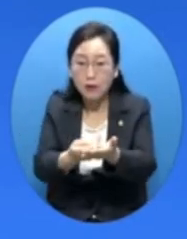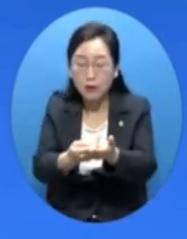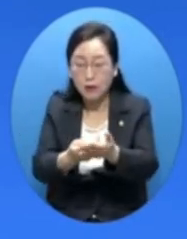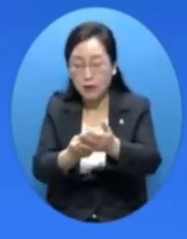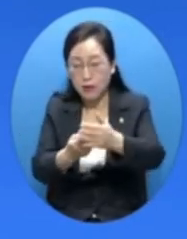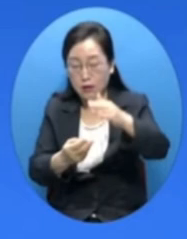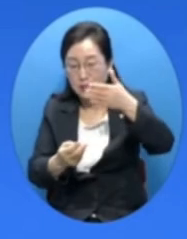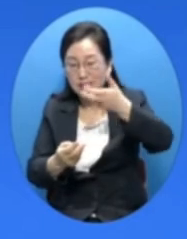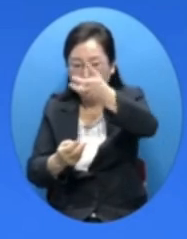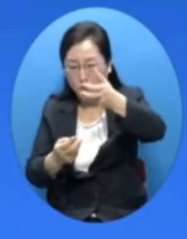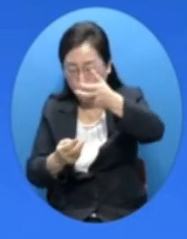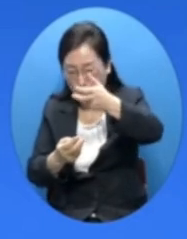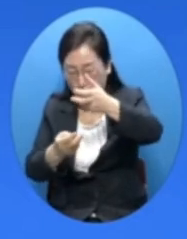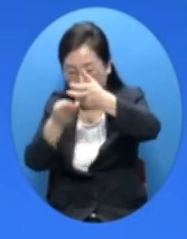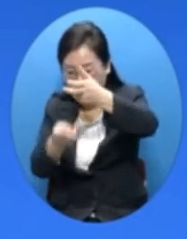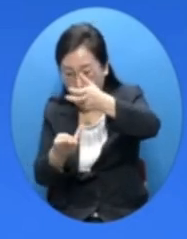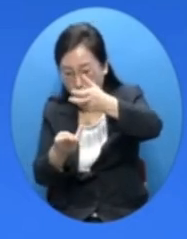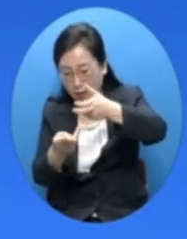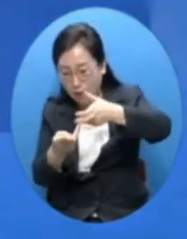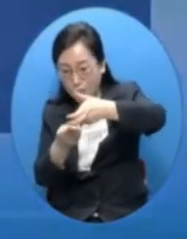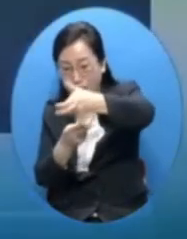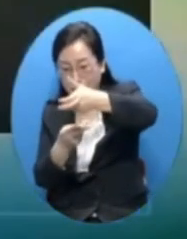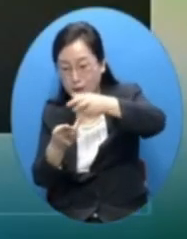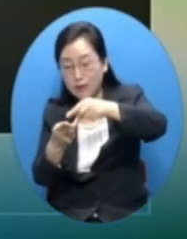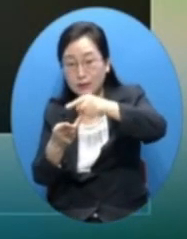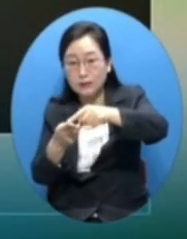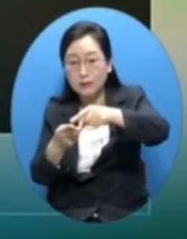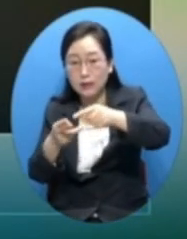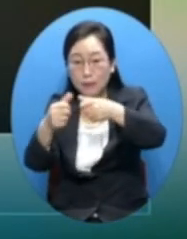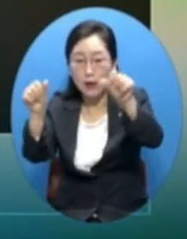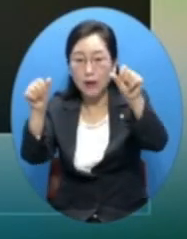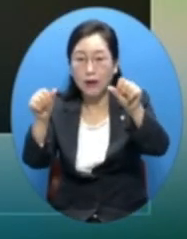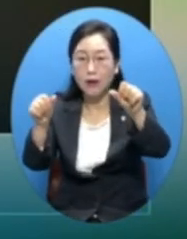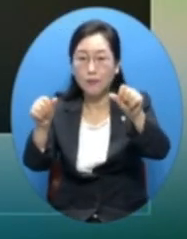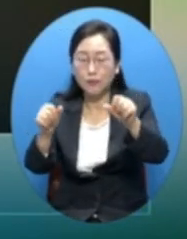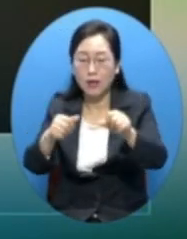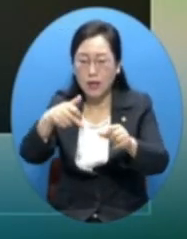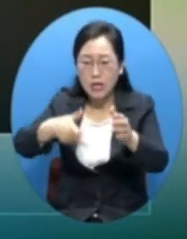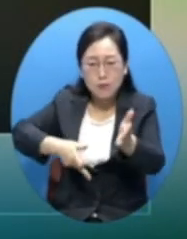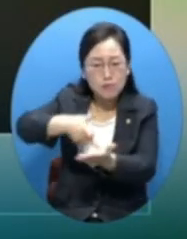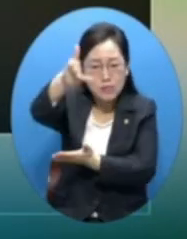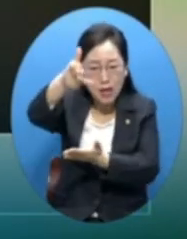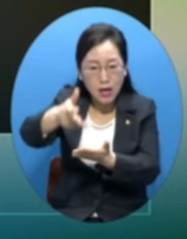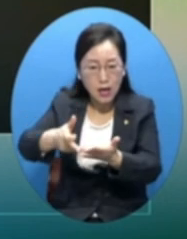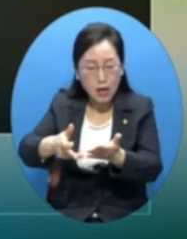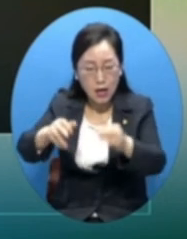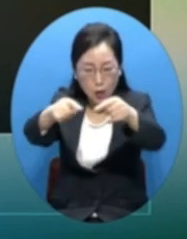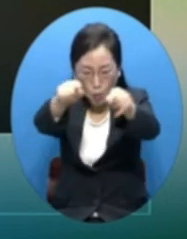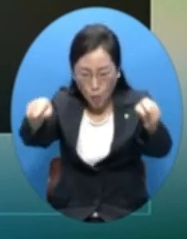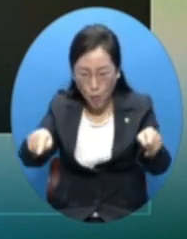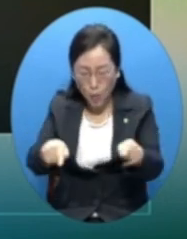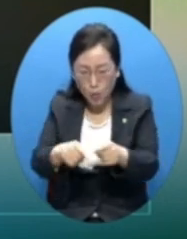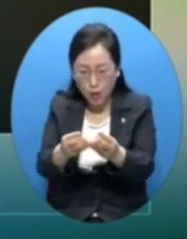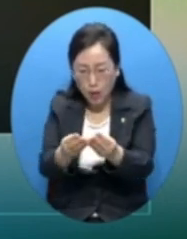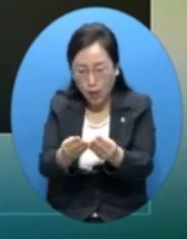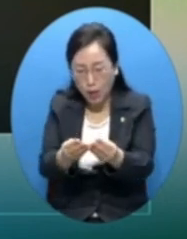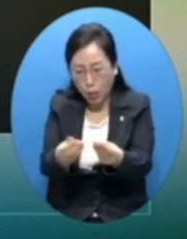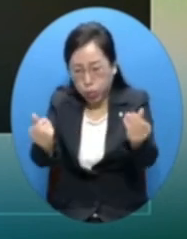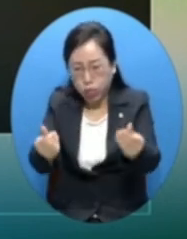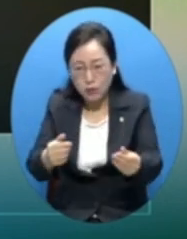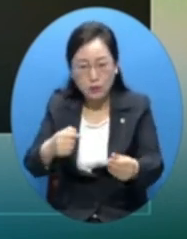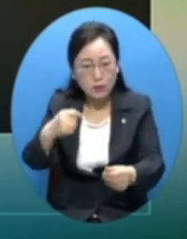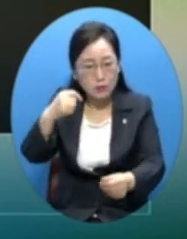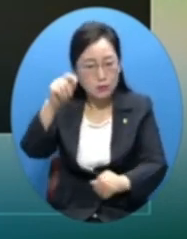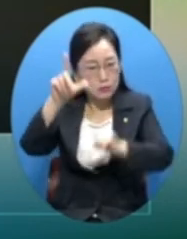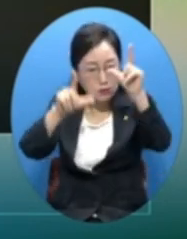오토트럭에 깔리는 바람에 다 부서져서 나중에 사진 보니까 피자처럼 됐다고 말합니다. 완전히 이 다리가 막 그래서 그 한쪽